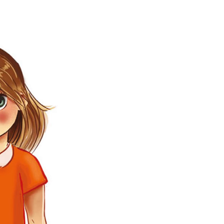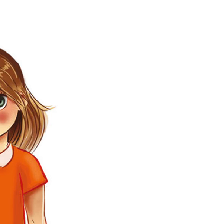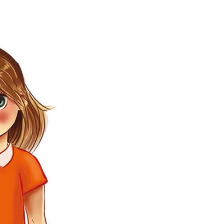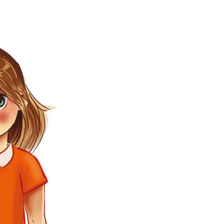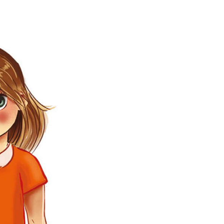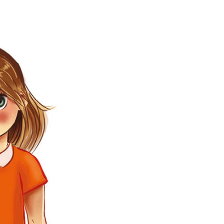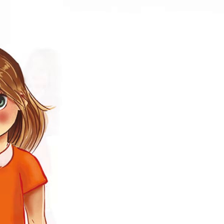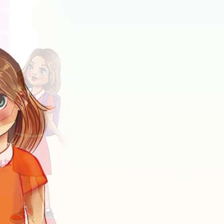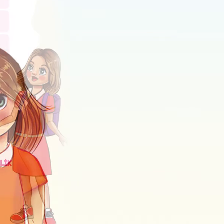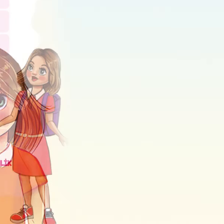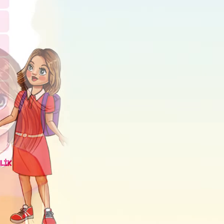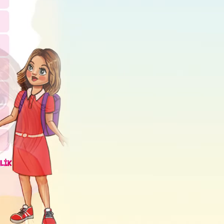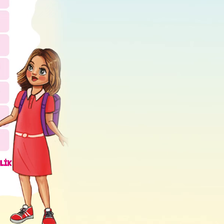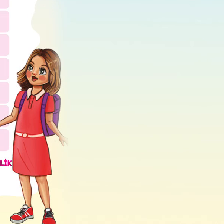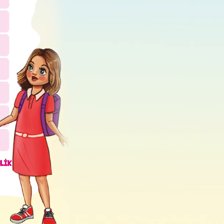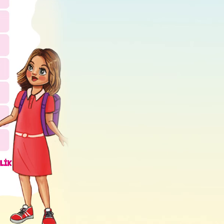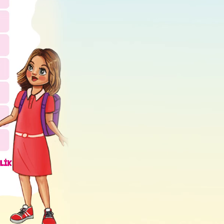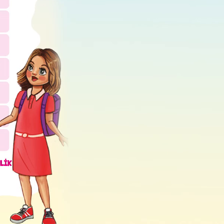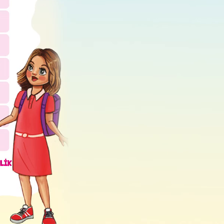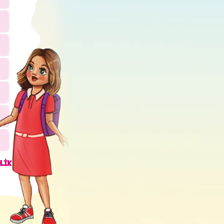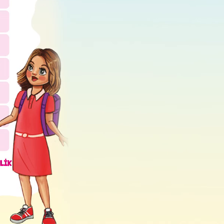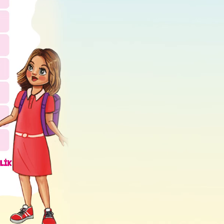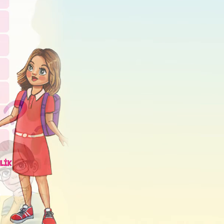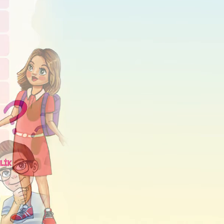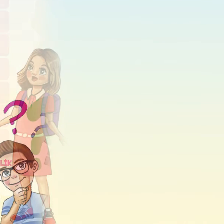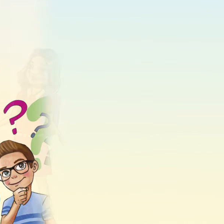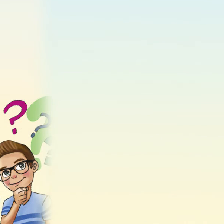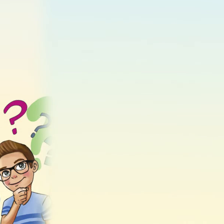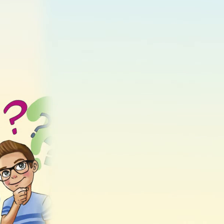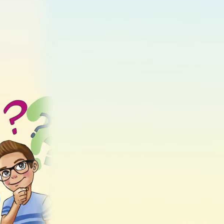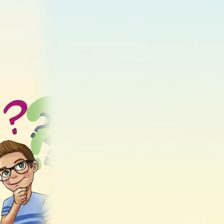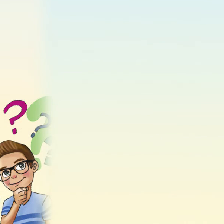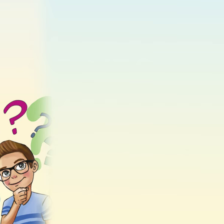kazanımlar, kelime avı, bil bakalım.